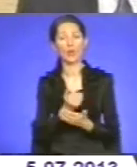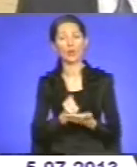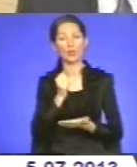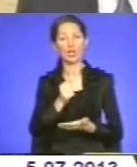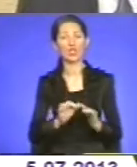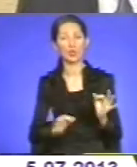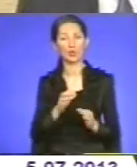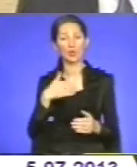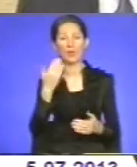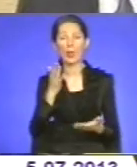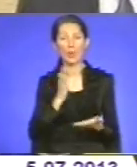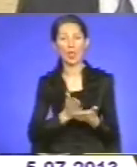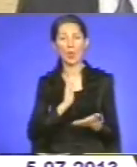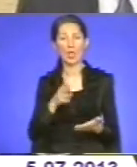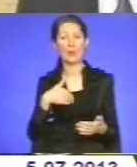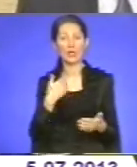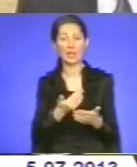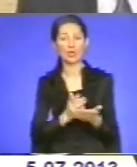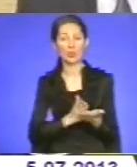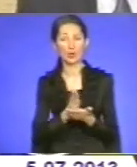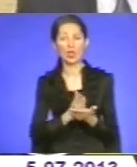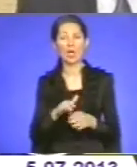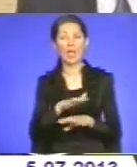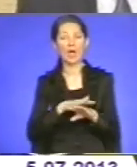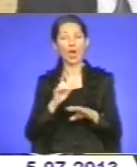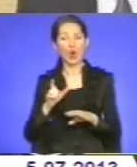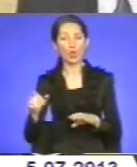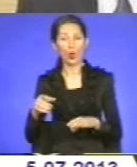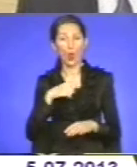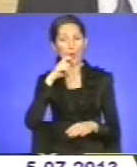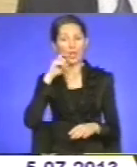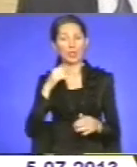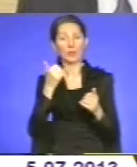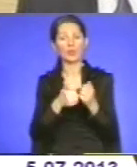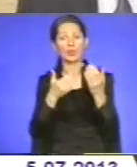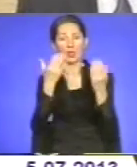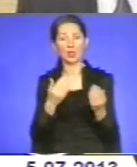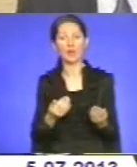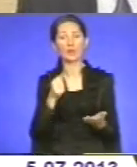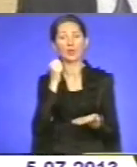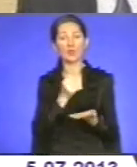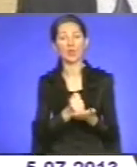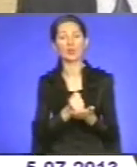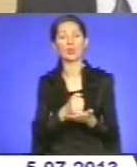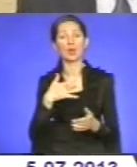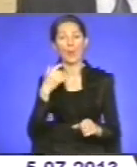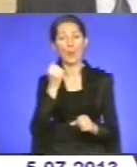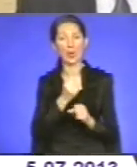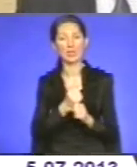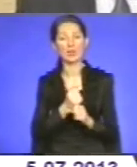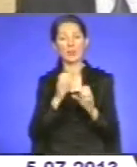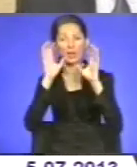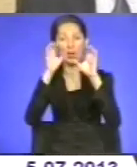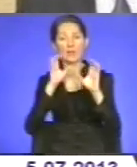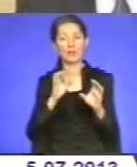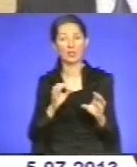народу України. Щодня утверджувати принципи верховенства права та справедливості. Доводити